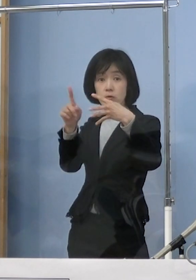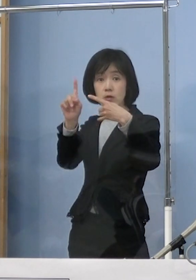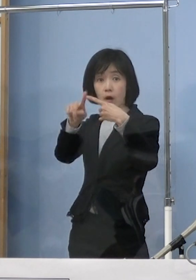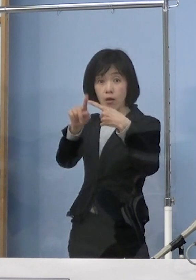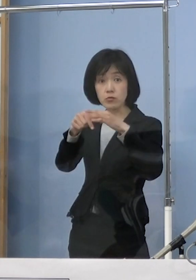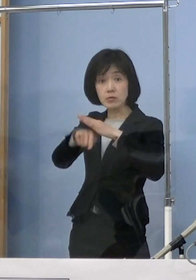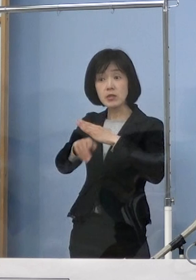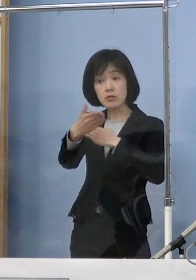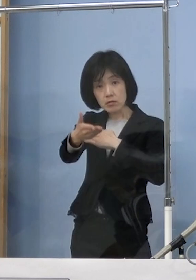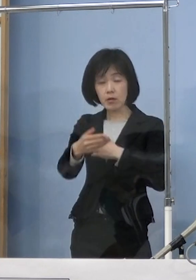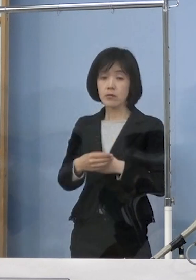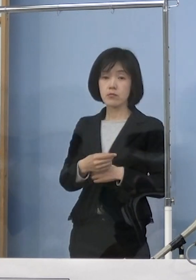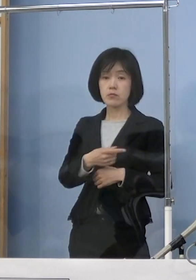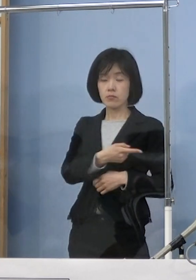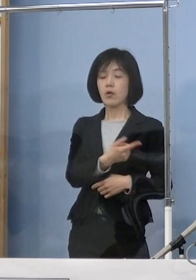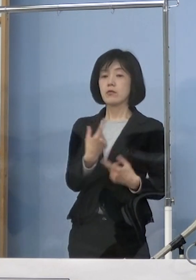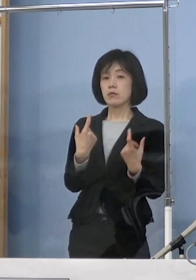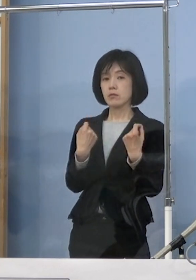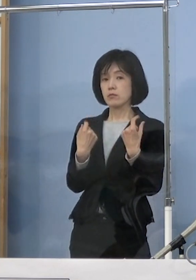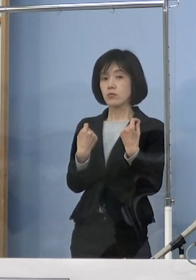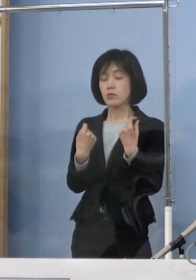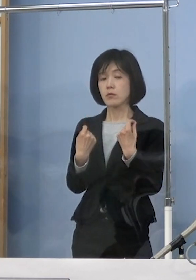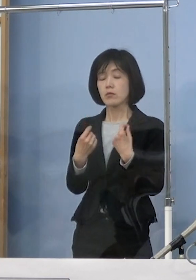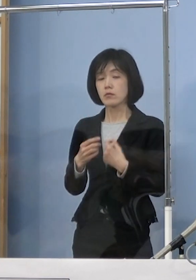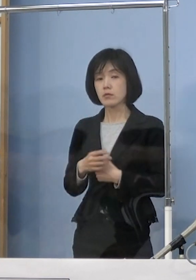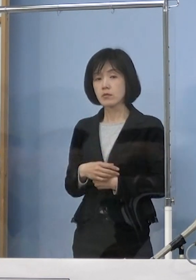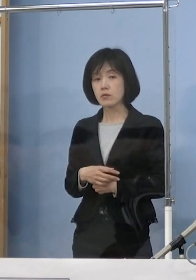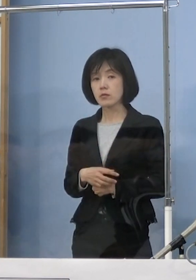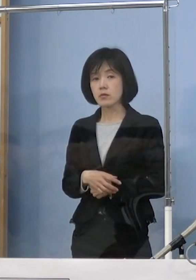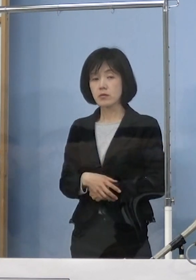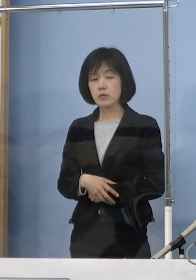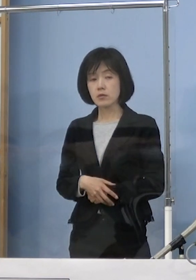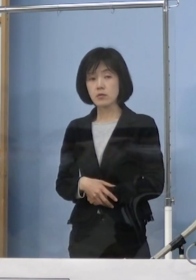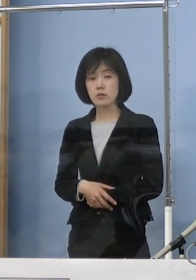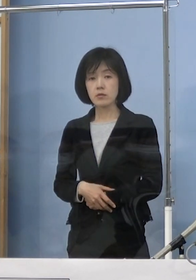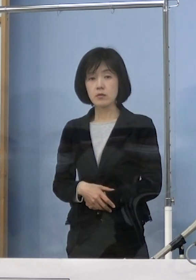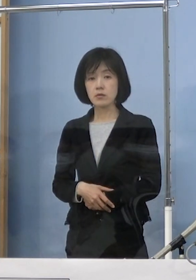そうですね、はい、外形的にはそういうことになります。